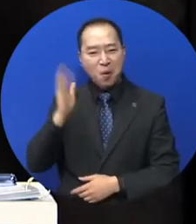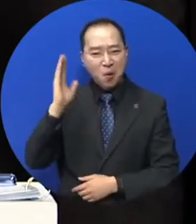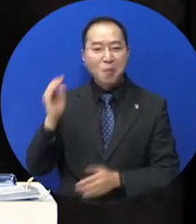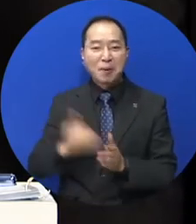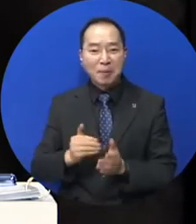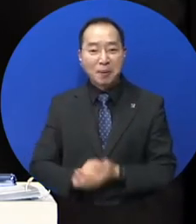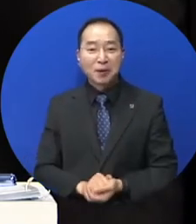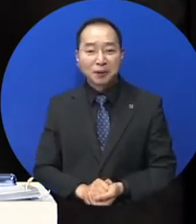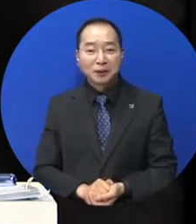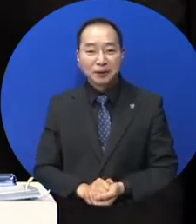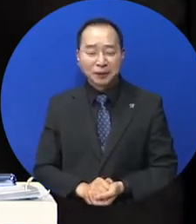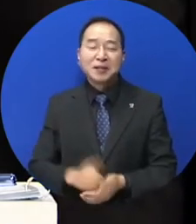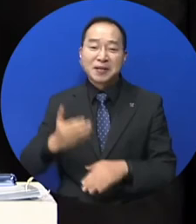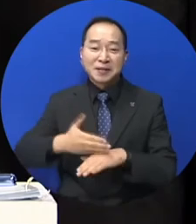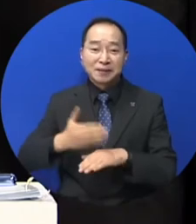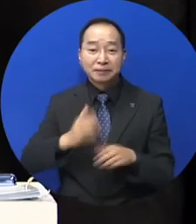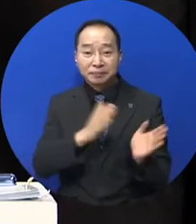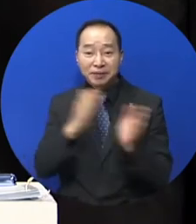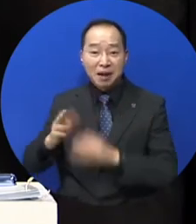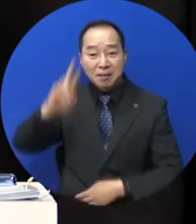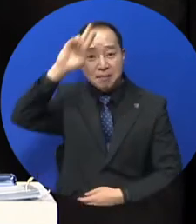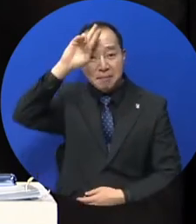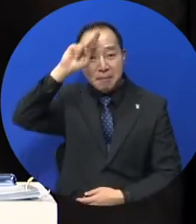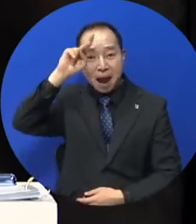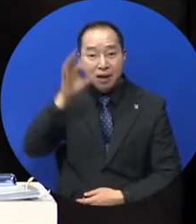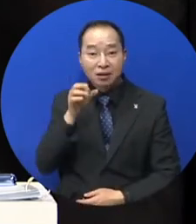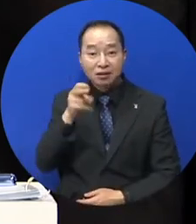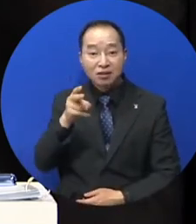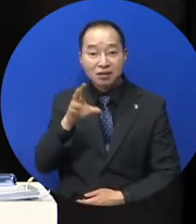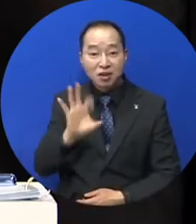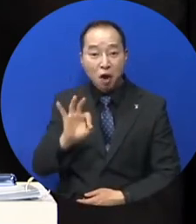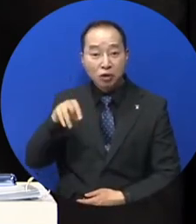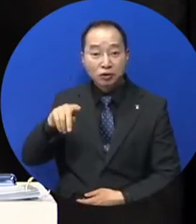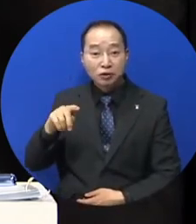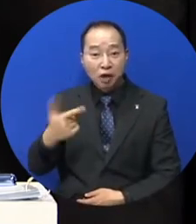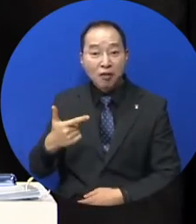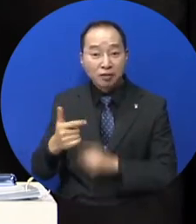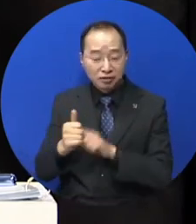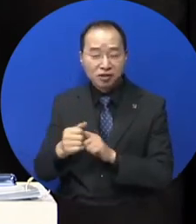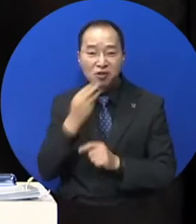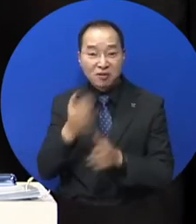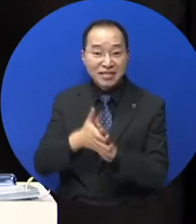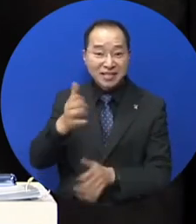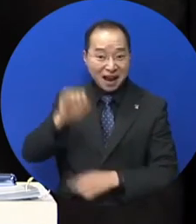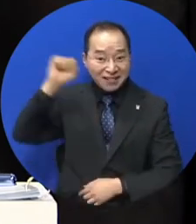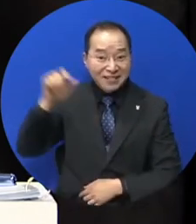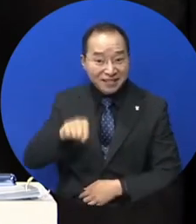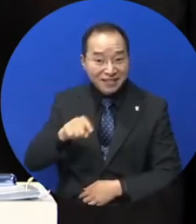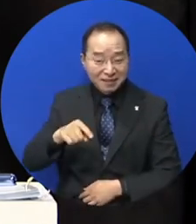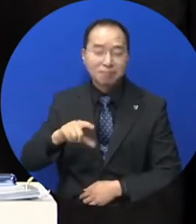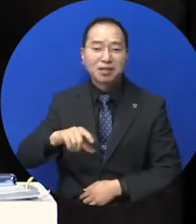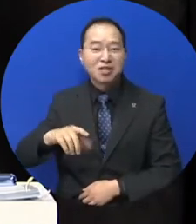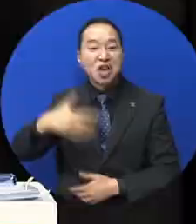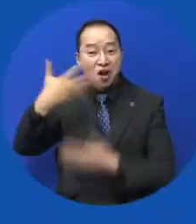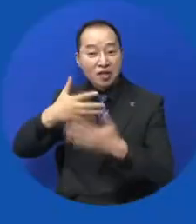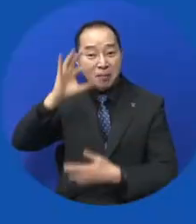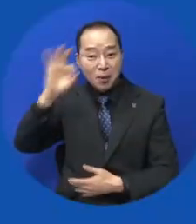시간을 가졌는데요. 감사합니다. 다음은 박영선 서울시장 후보자의 소개 시간입니다. 먼저 영상으로 보겠습니다.